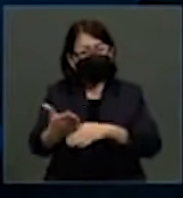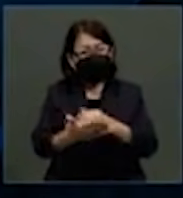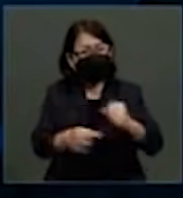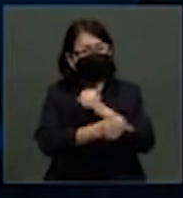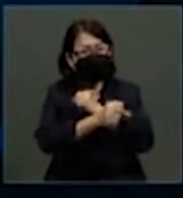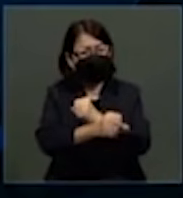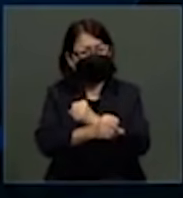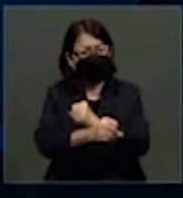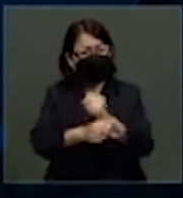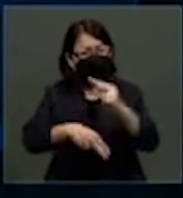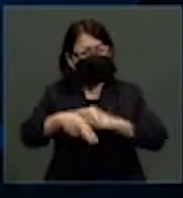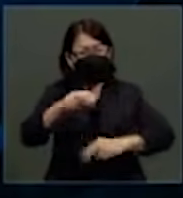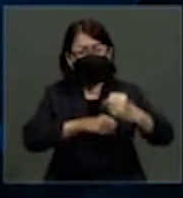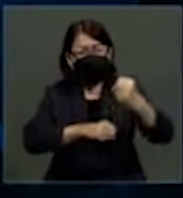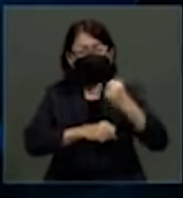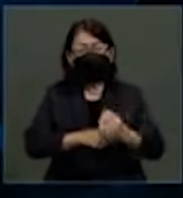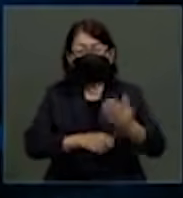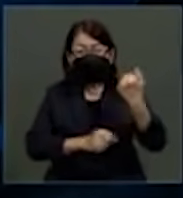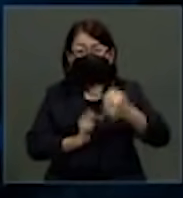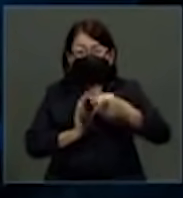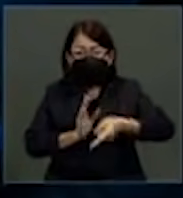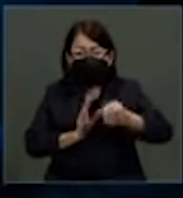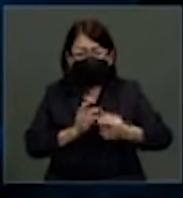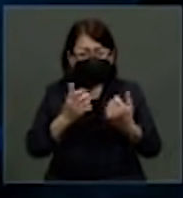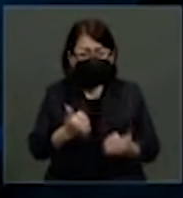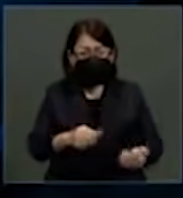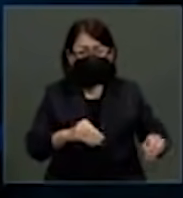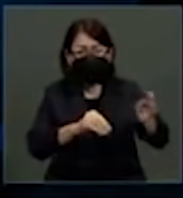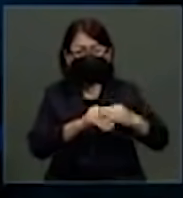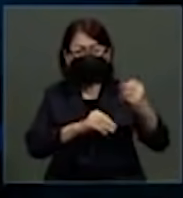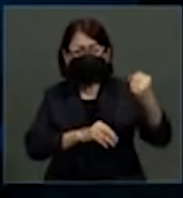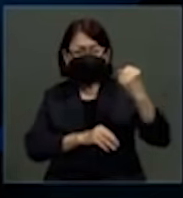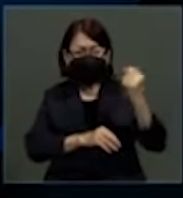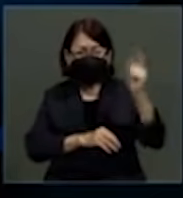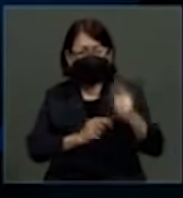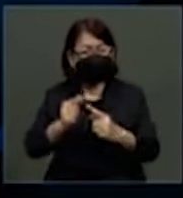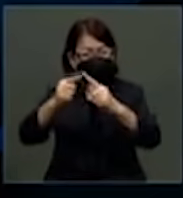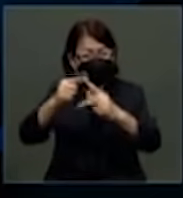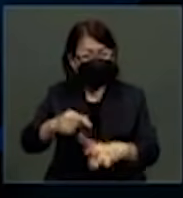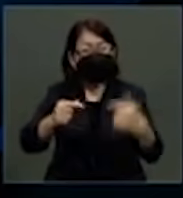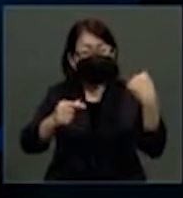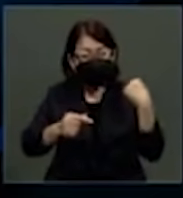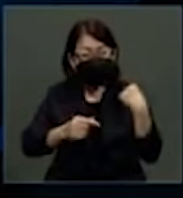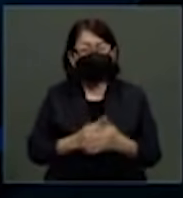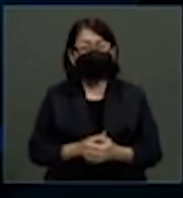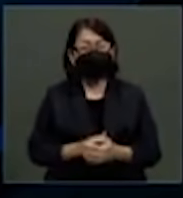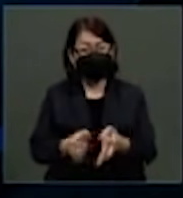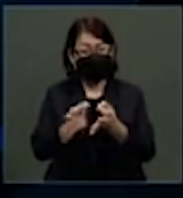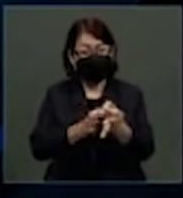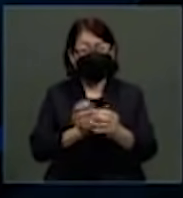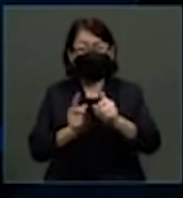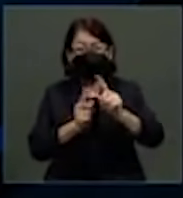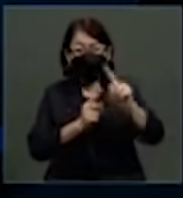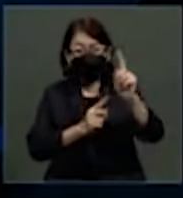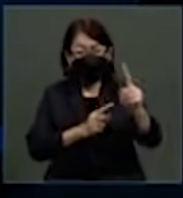ขเงื่อนเวลาการจัดระบบระเบียบและมาตรการป้องกันโรคที่กำหนดที่เข้มงวดยิ่งขึ้นจ จากเดิมที่ได้กำหนด